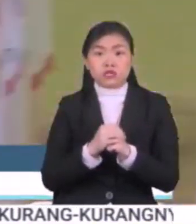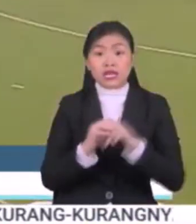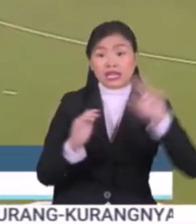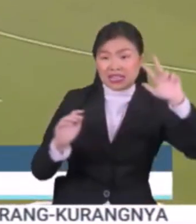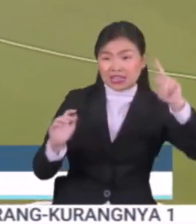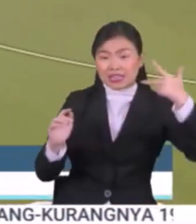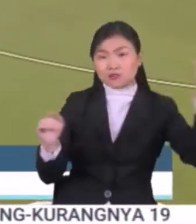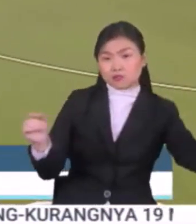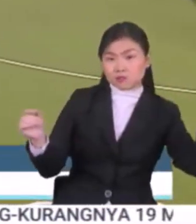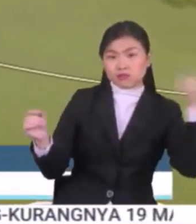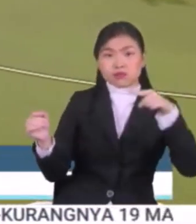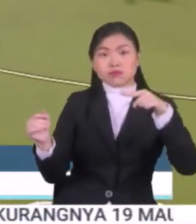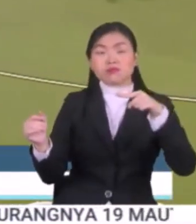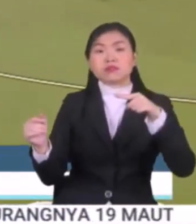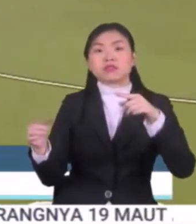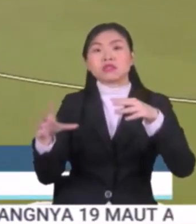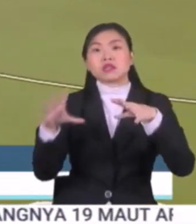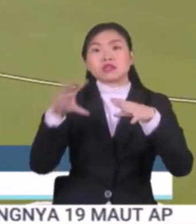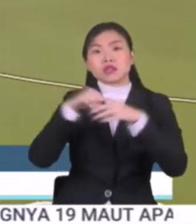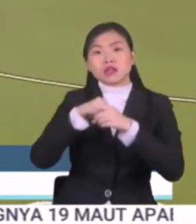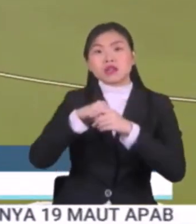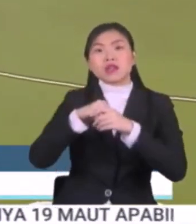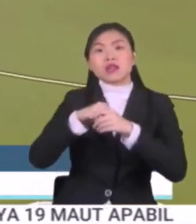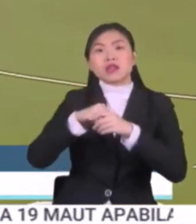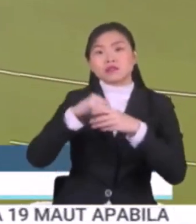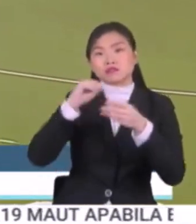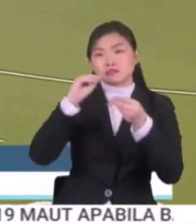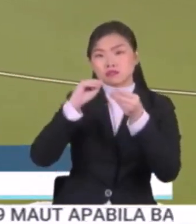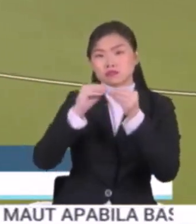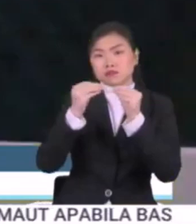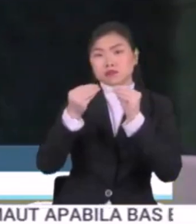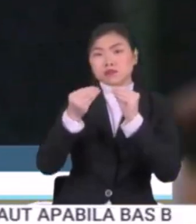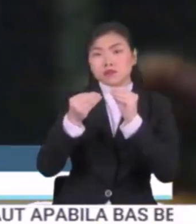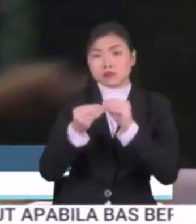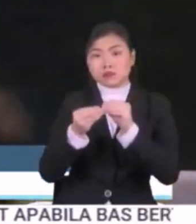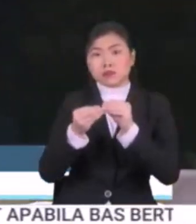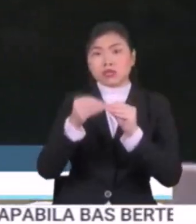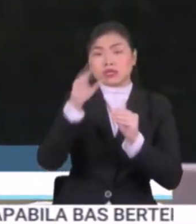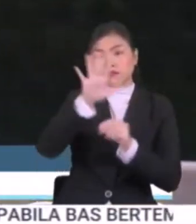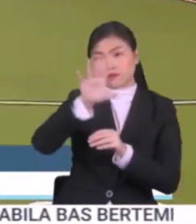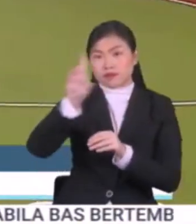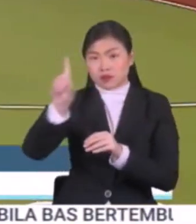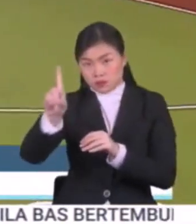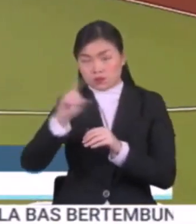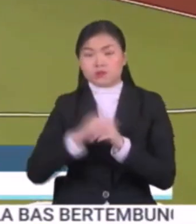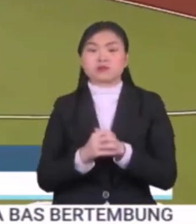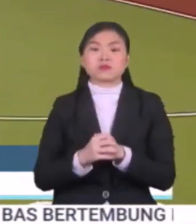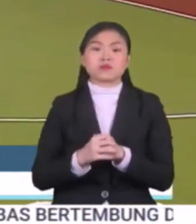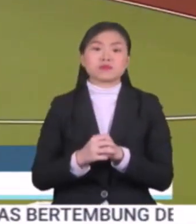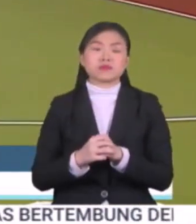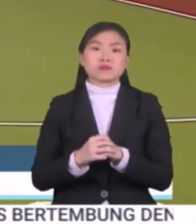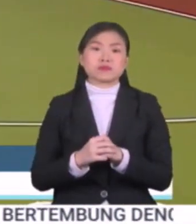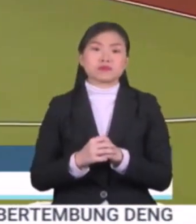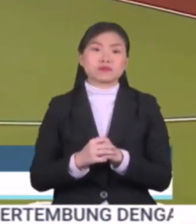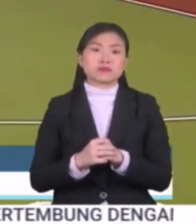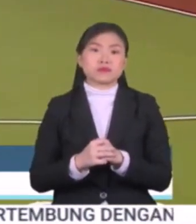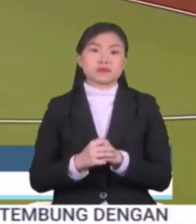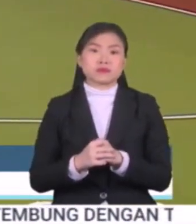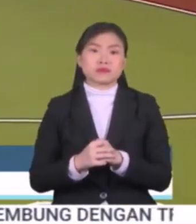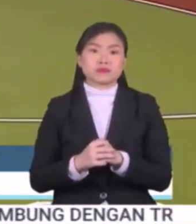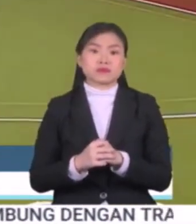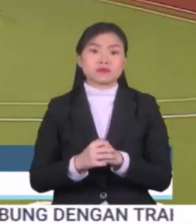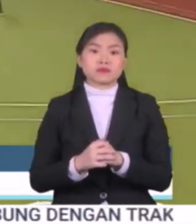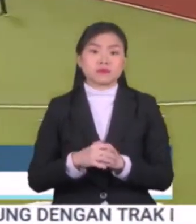kemenangan Great Britain hadir pada suku keempat melalui jaringan pukulan sudut penalti yang disempurnakan Rory Penrose di minit